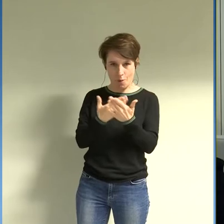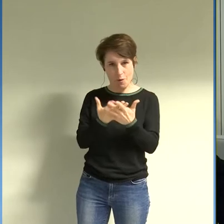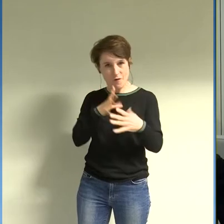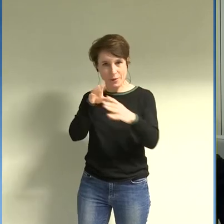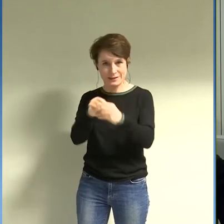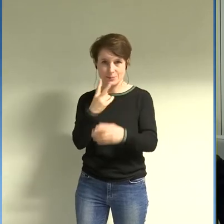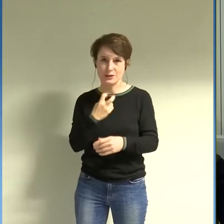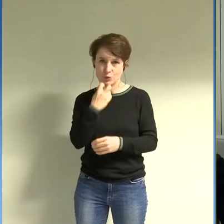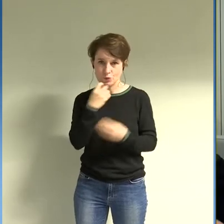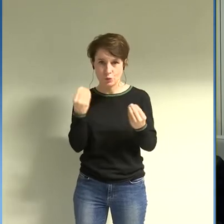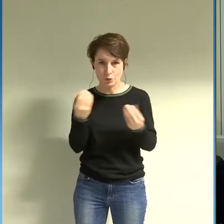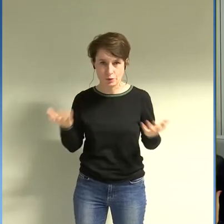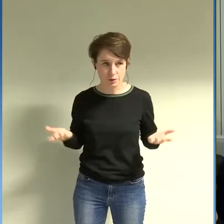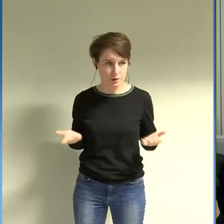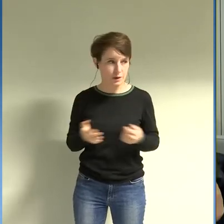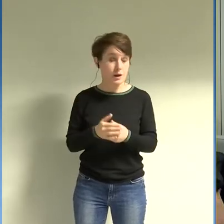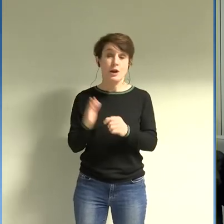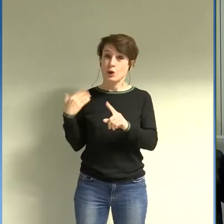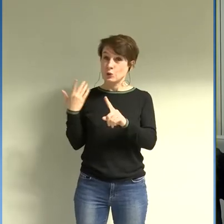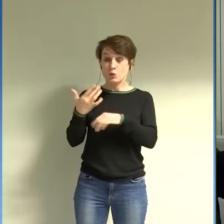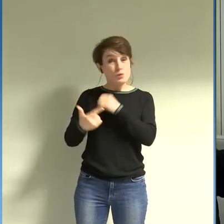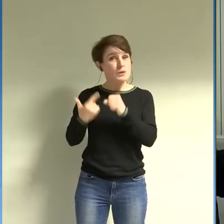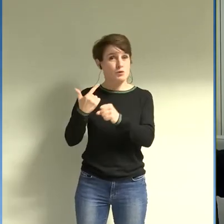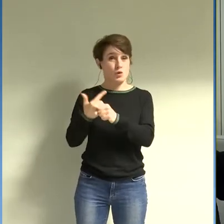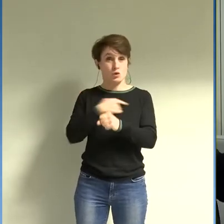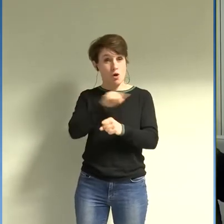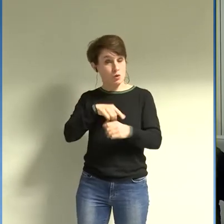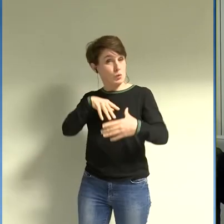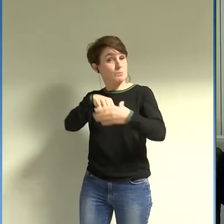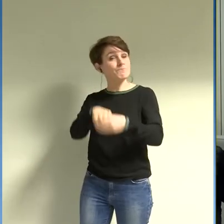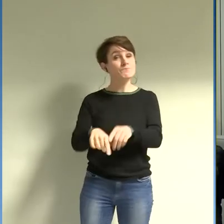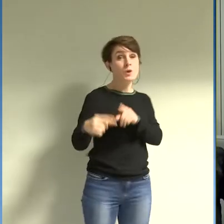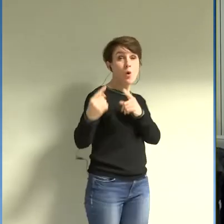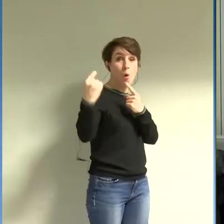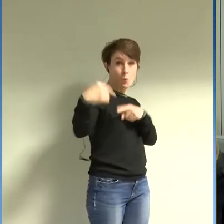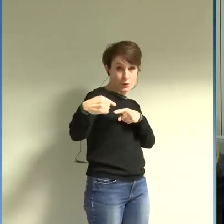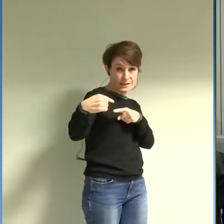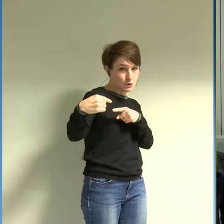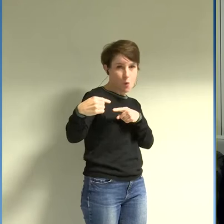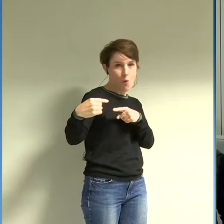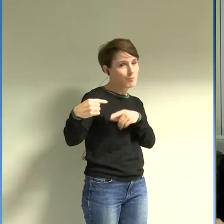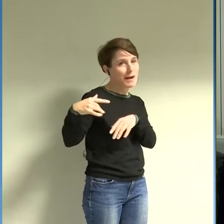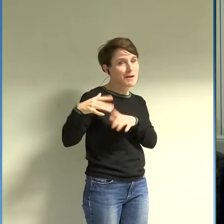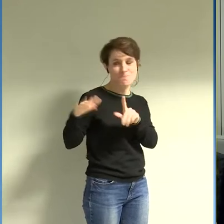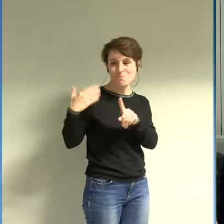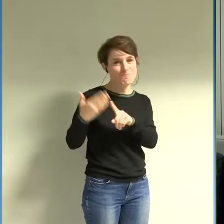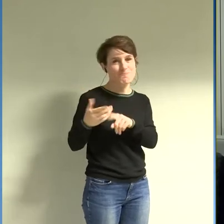d'ailleurs depuis deux ans que nous siégeons dans l'opposition vous n'avez pas osé réitérer ce type d'opération